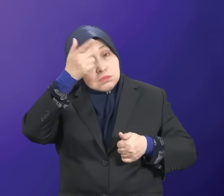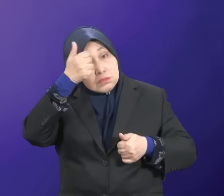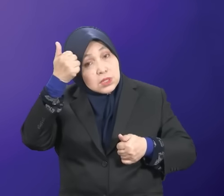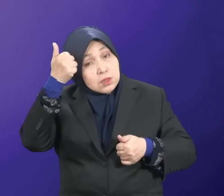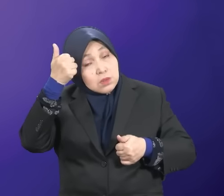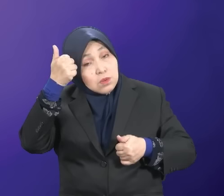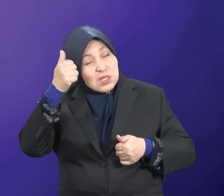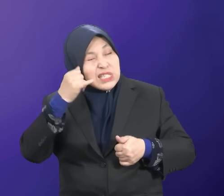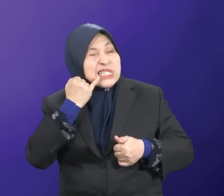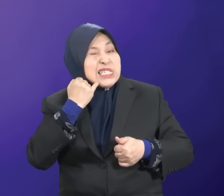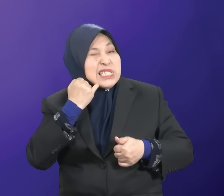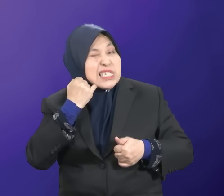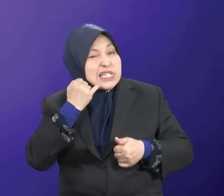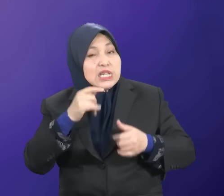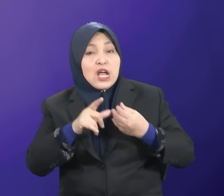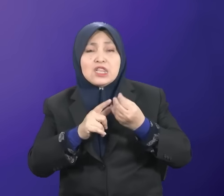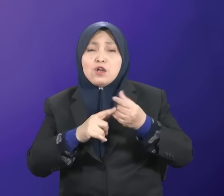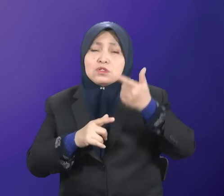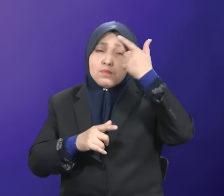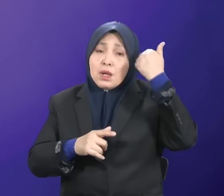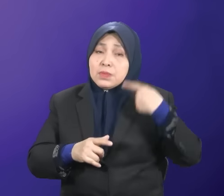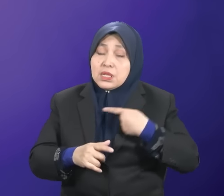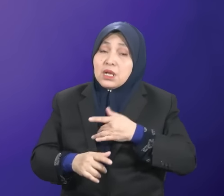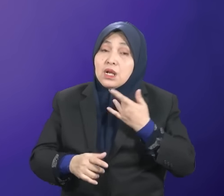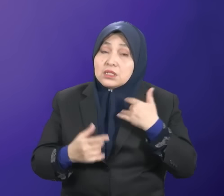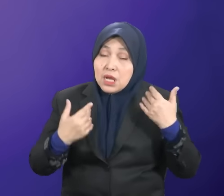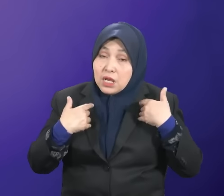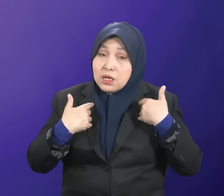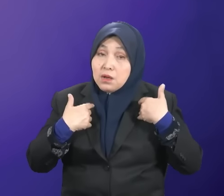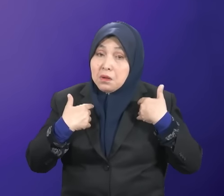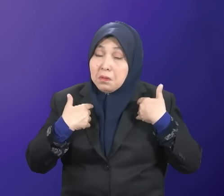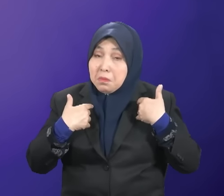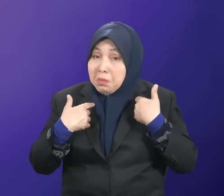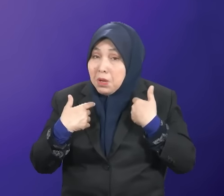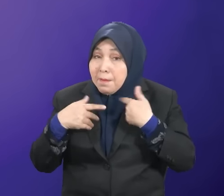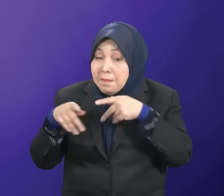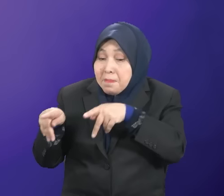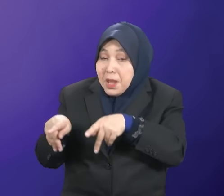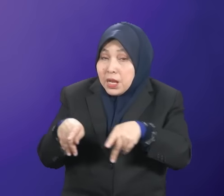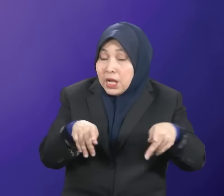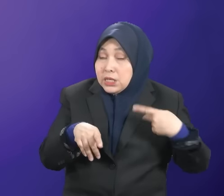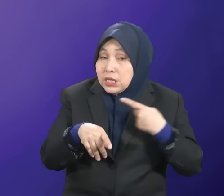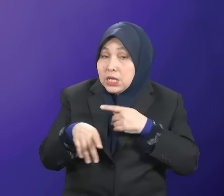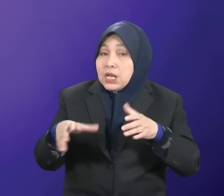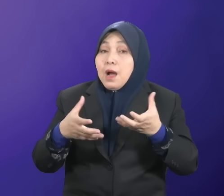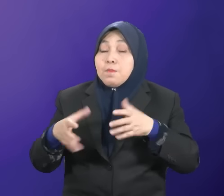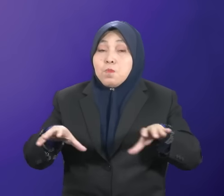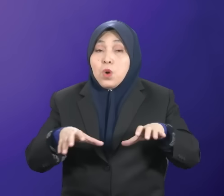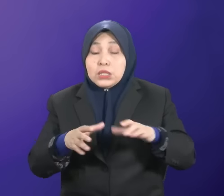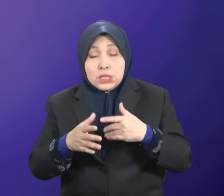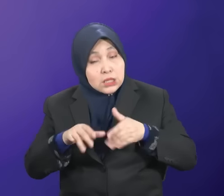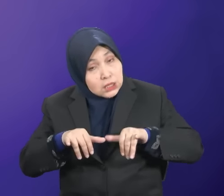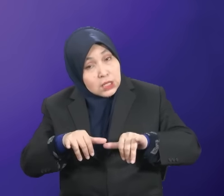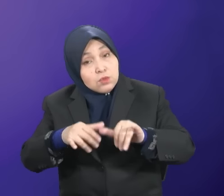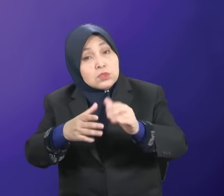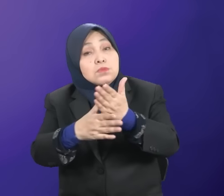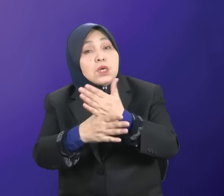dengki ataupun kran yang kita merasakan ada agenda yang kita ingin laksanakan jadi kita terus berfungsi